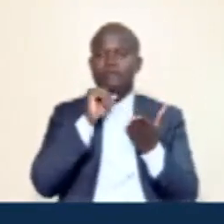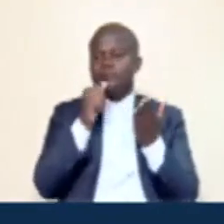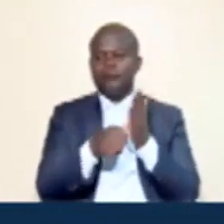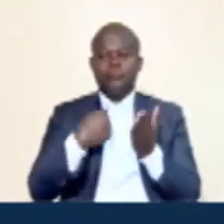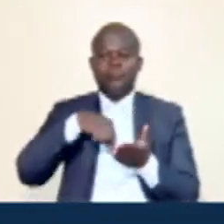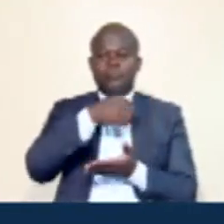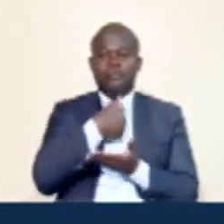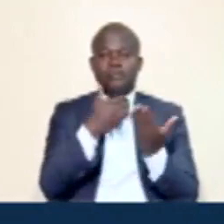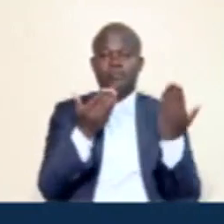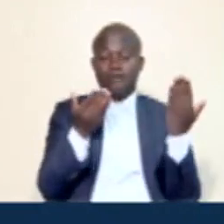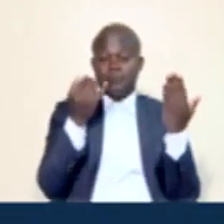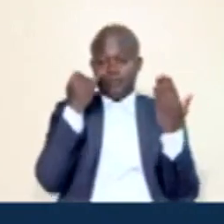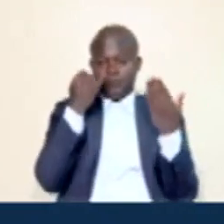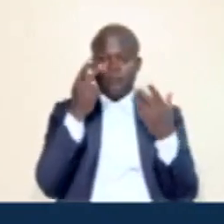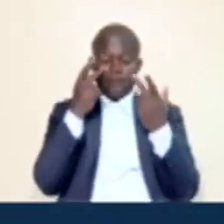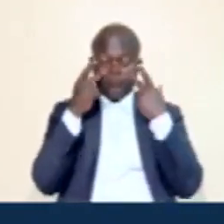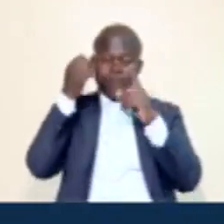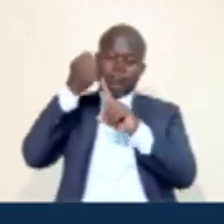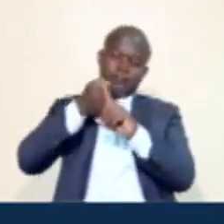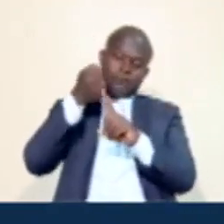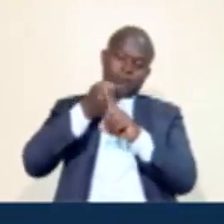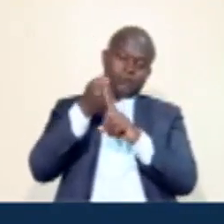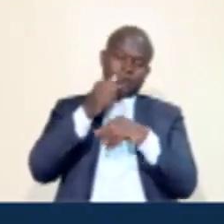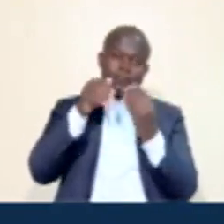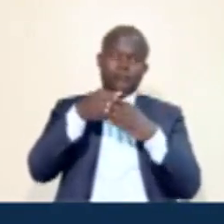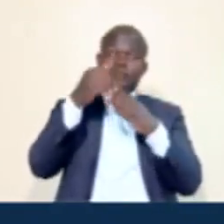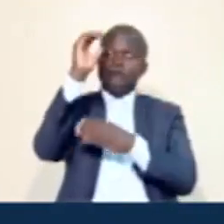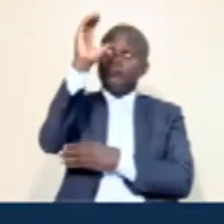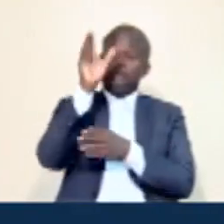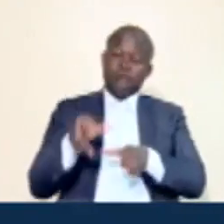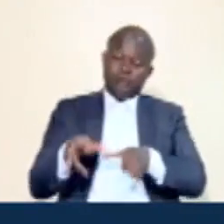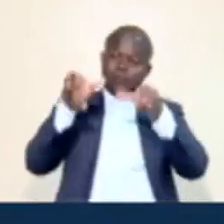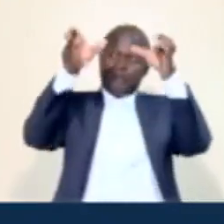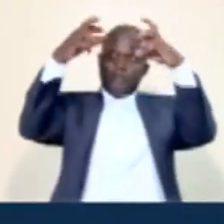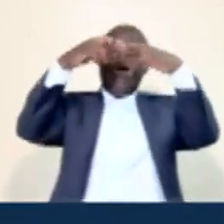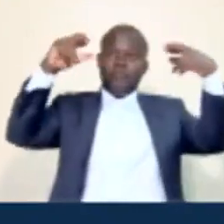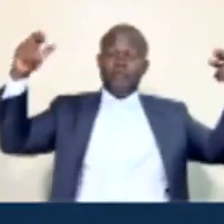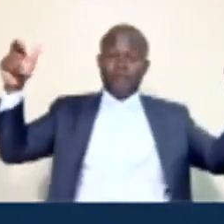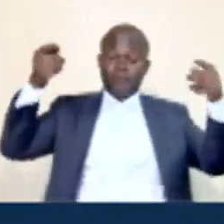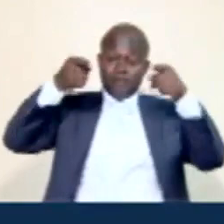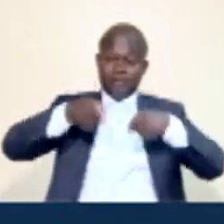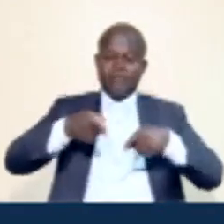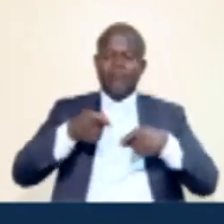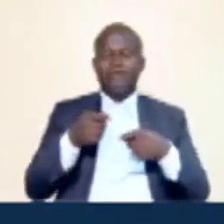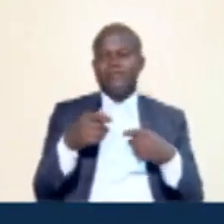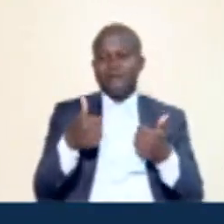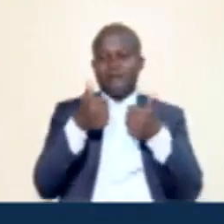twagira tubonye nk'abatuvuganira aya mapota kaza abantu bafite agahinda cyane kubera